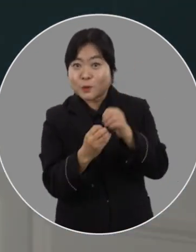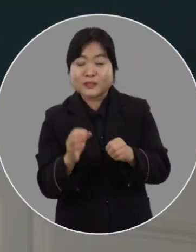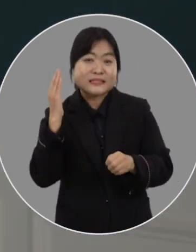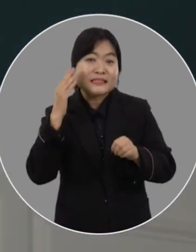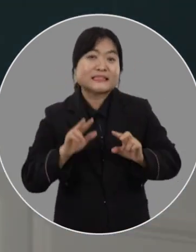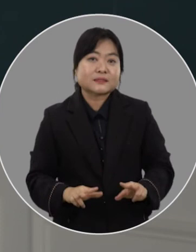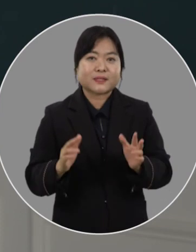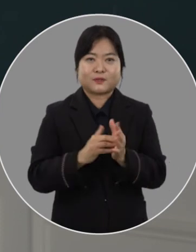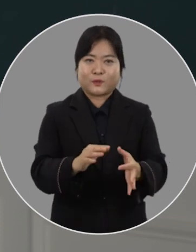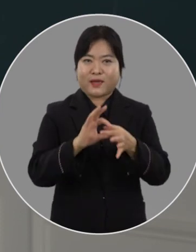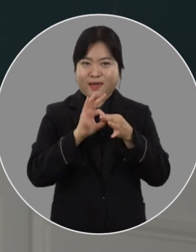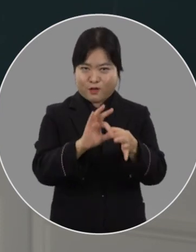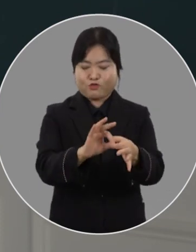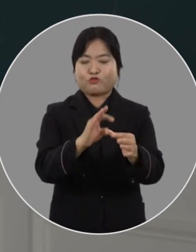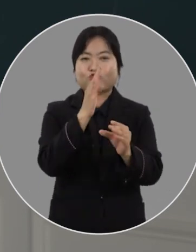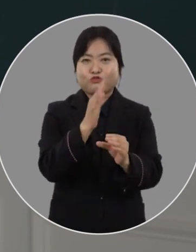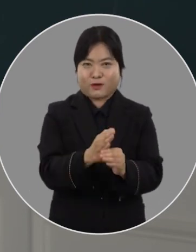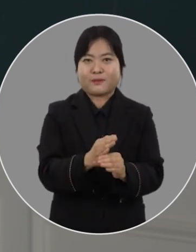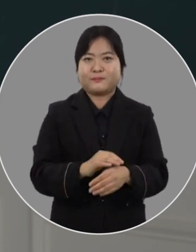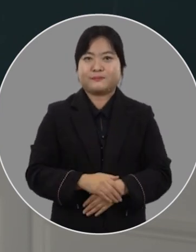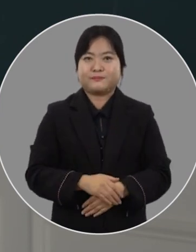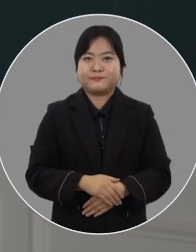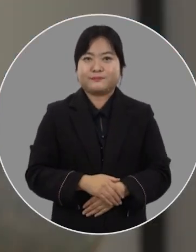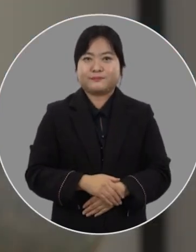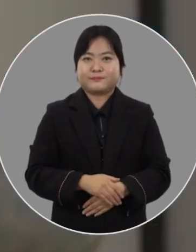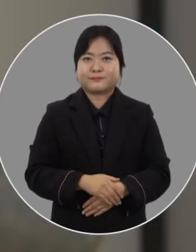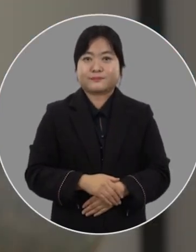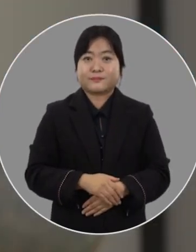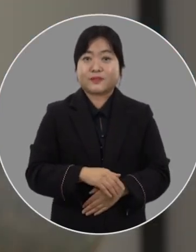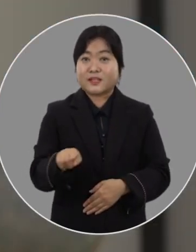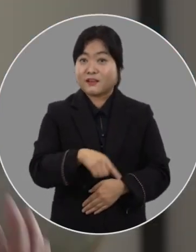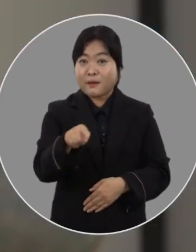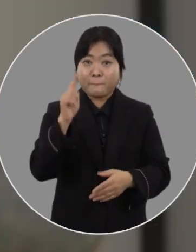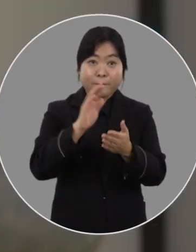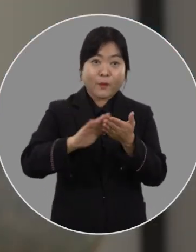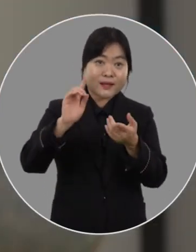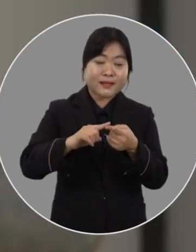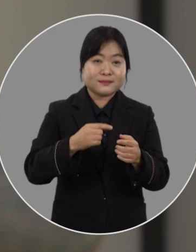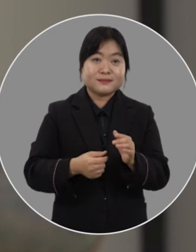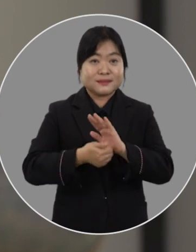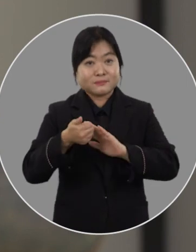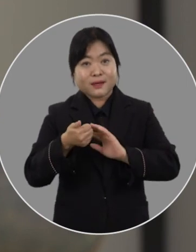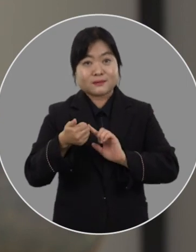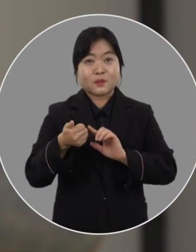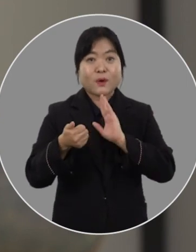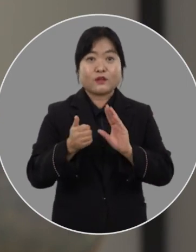전통은 요즘까지도 계속해서 이어지고 있다라고 말씀드릴 수 있습니다. 그러면 그러한 평화에 대한 희망은